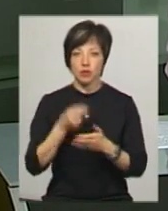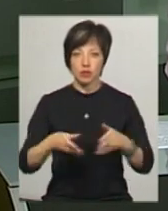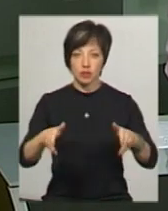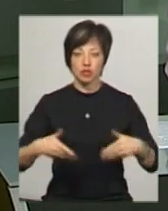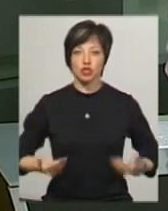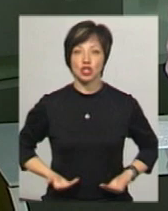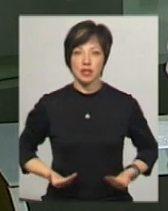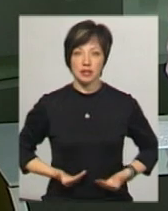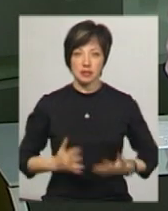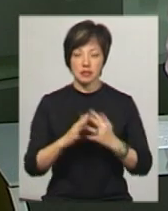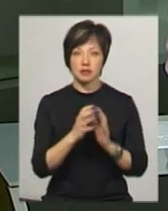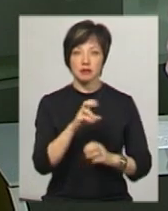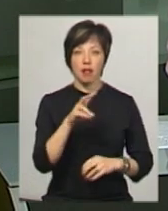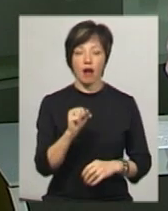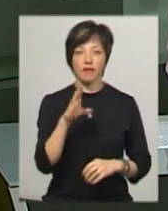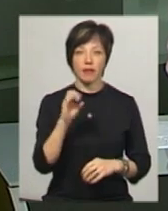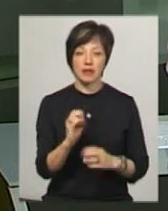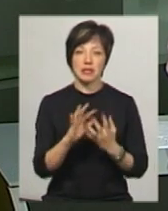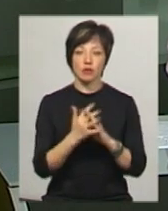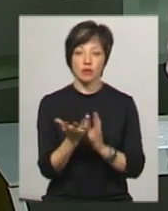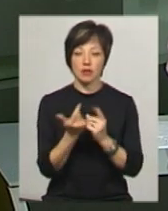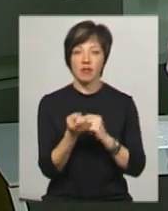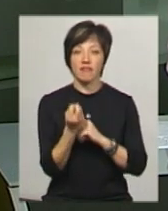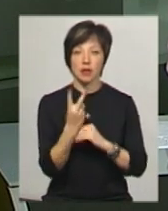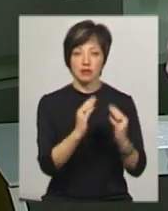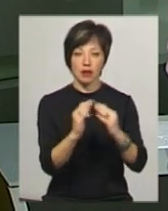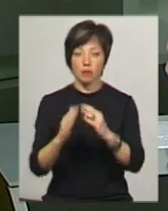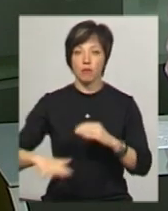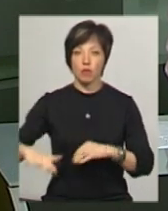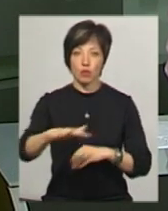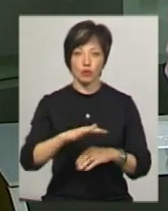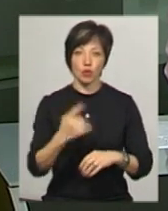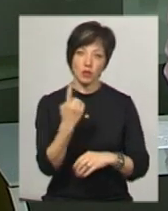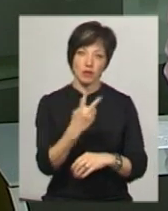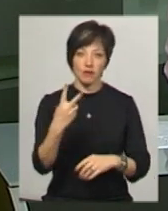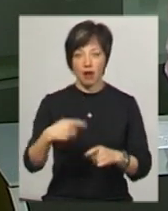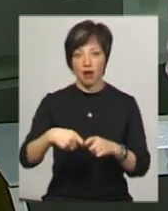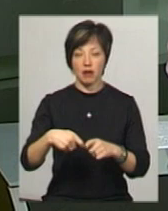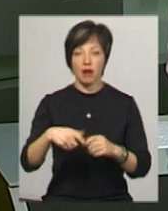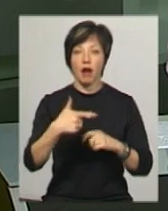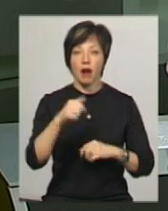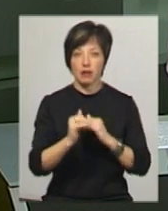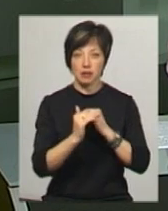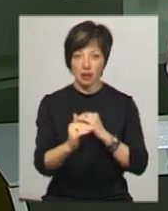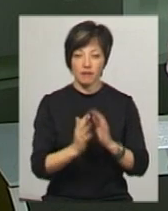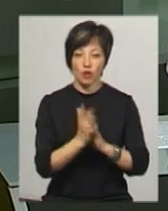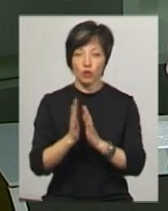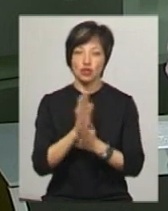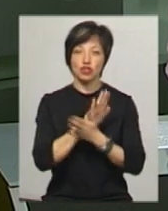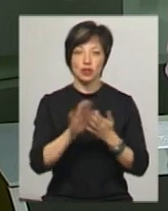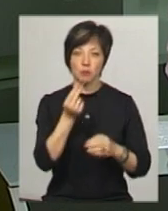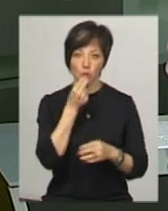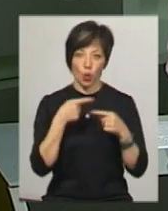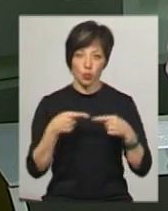жителі екопоселення Славне. Село налічує 12 дворів, площа ділянок кожного – 1-2 гектари, де жителі вирощували екологічно